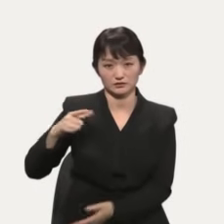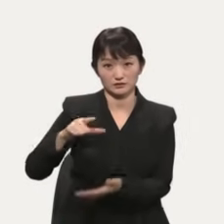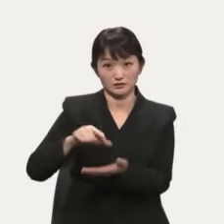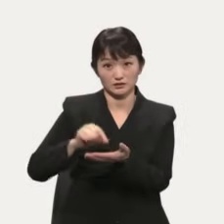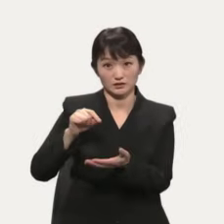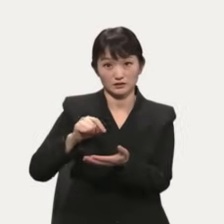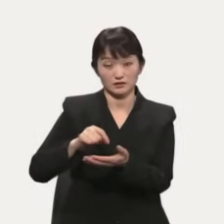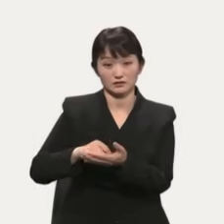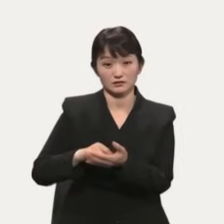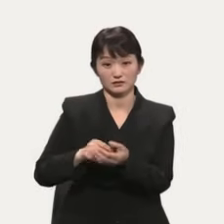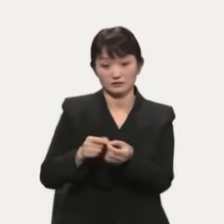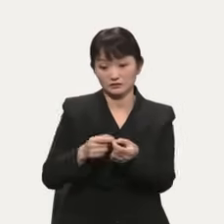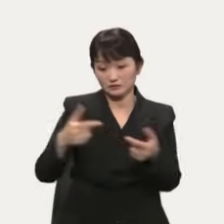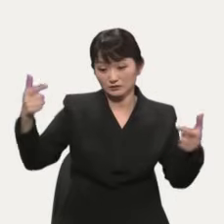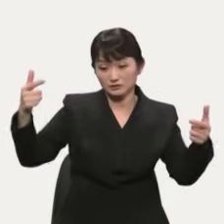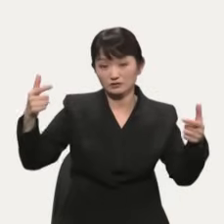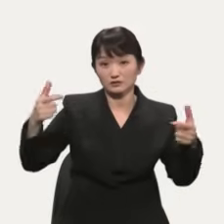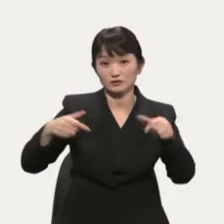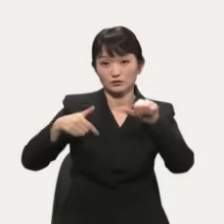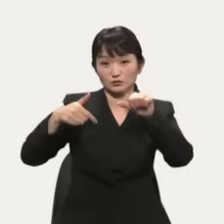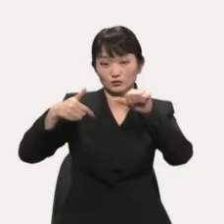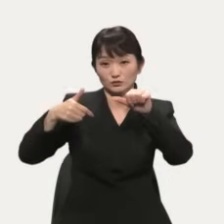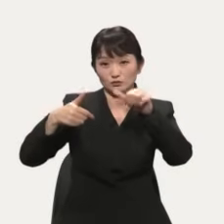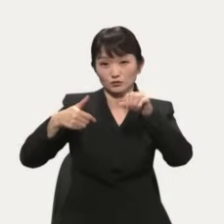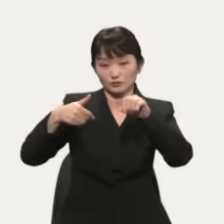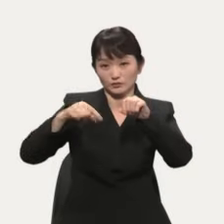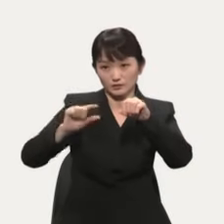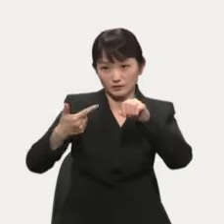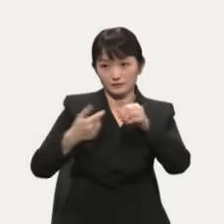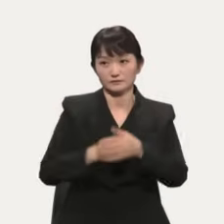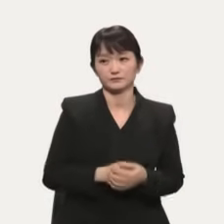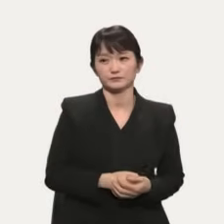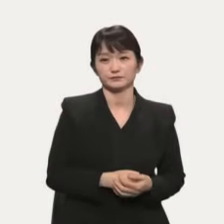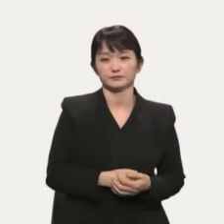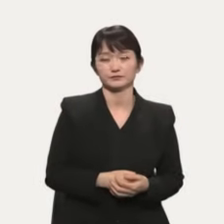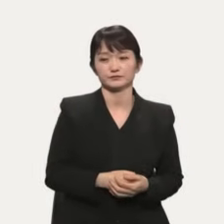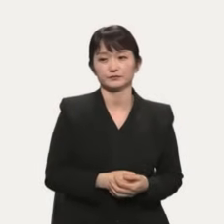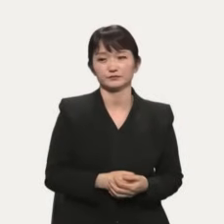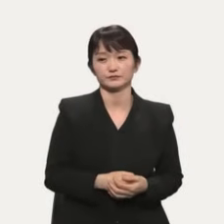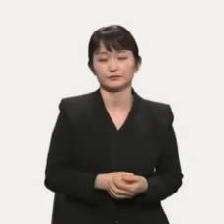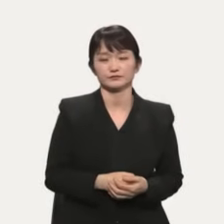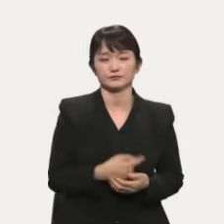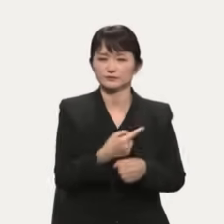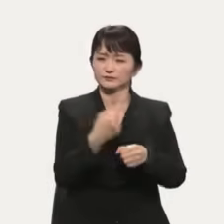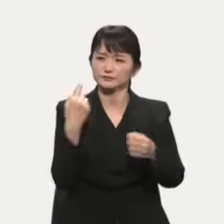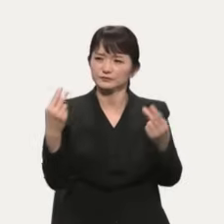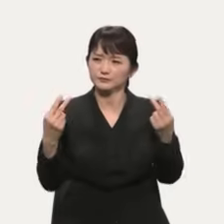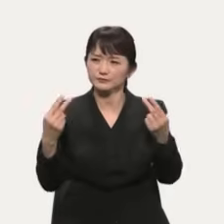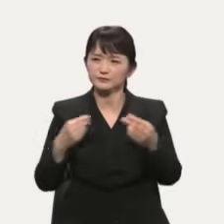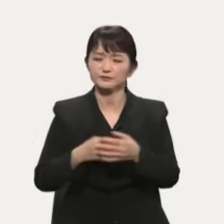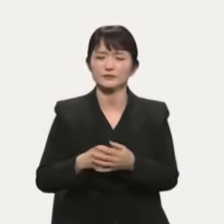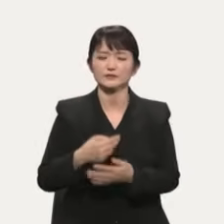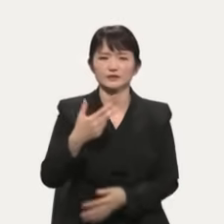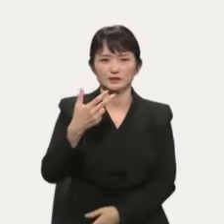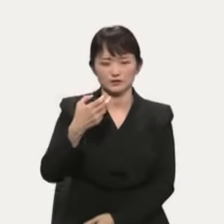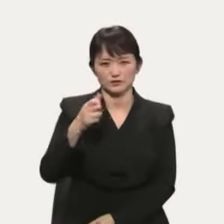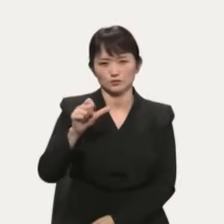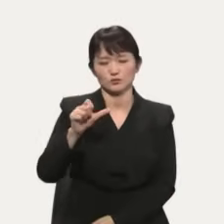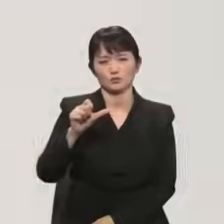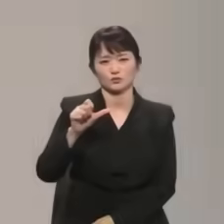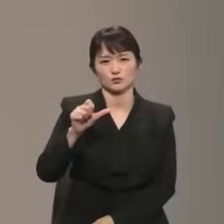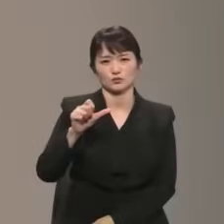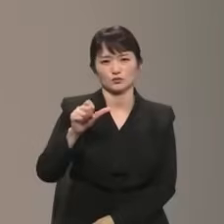증가가 있었고 1만 원 이하도 2018년 대비해 봤을 때 75% 이상 증가했다고 합니다